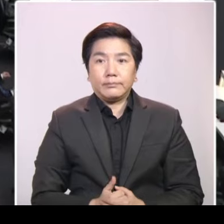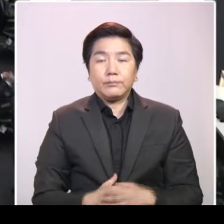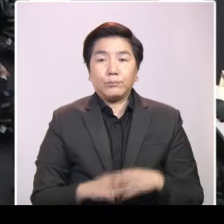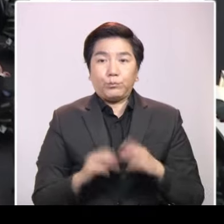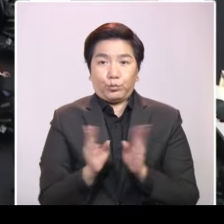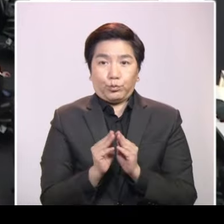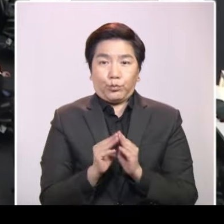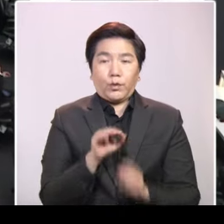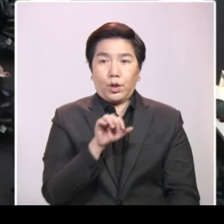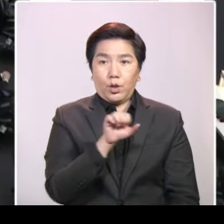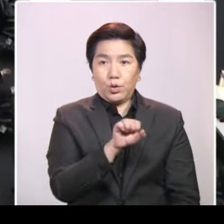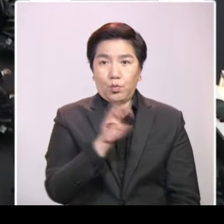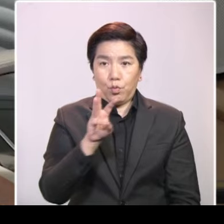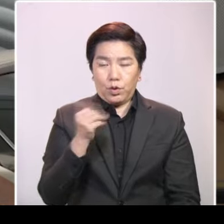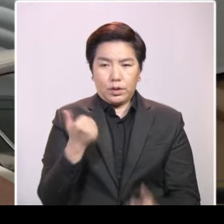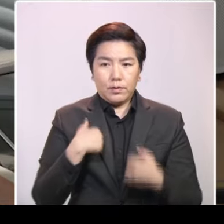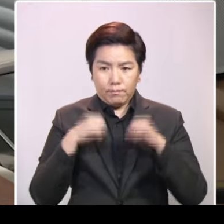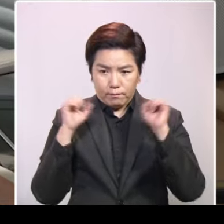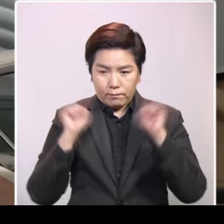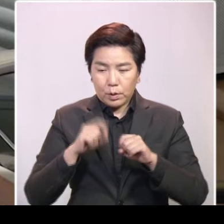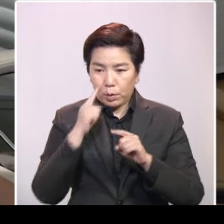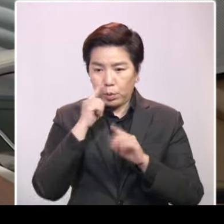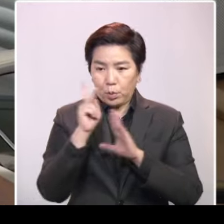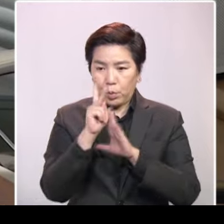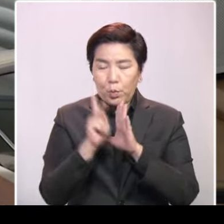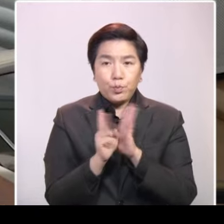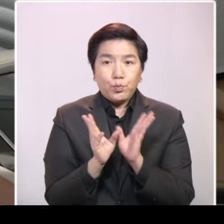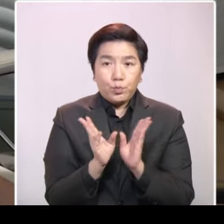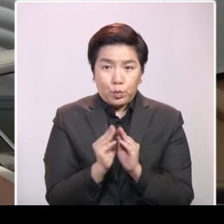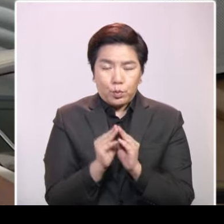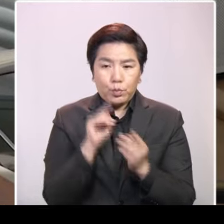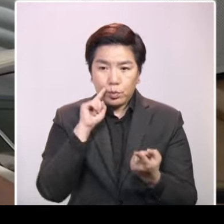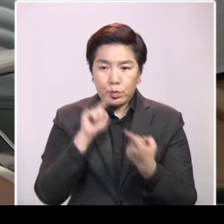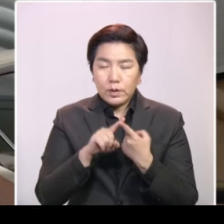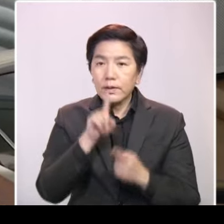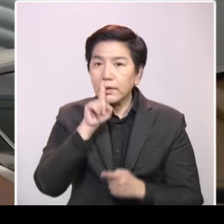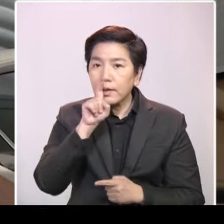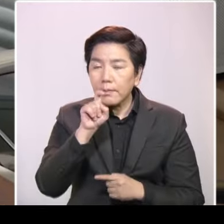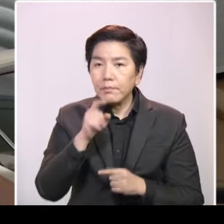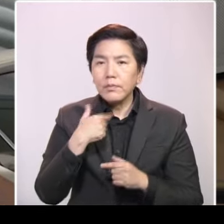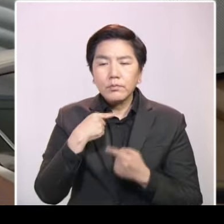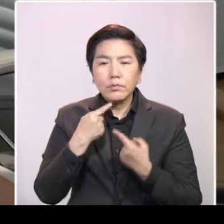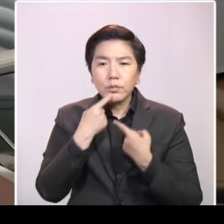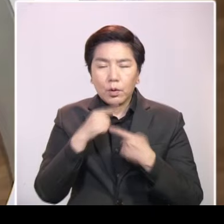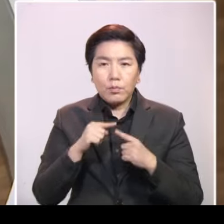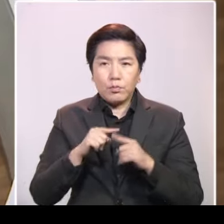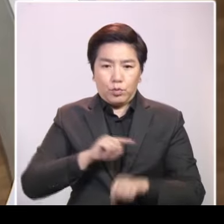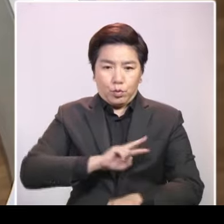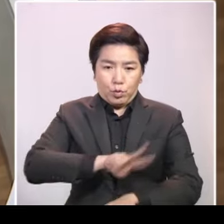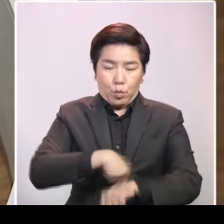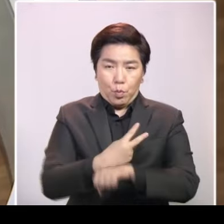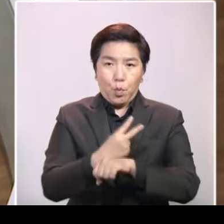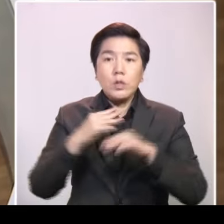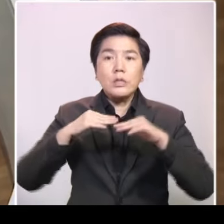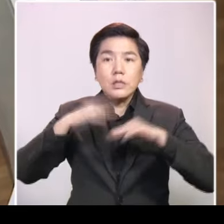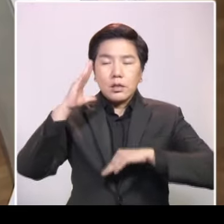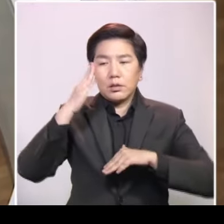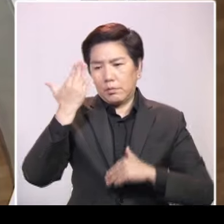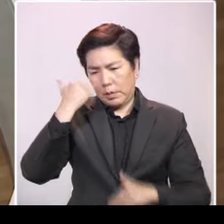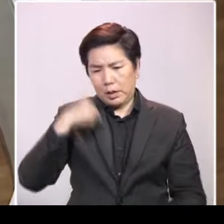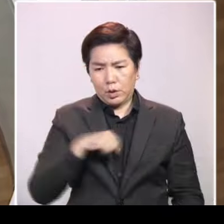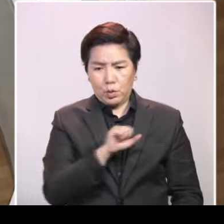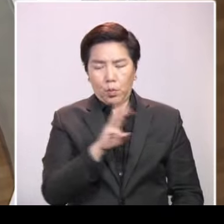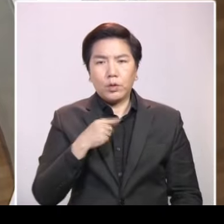ประชุมวุฒิสภาวันนี้ค่ะมีมติให้งดใช้ข้อบังคับการประชุมเพื่อให้ถามตอบกระทู้ได้เกินกว่า 2ชั่วโมงเพราะมีหลายเรื่องที่